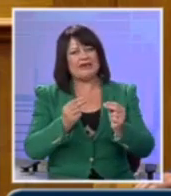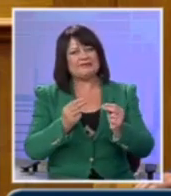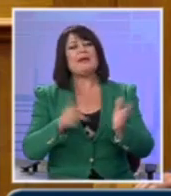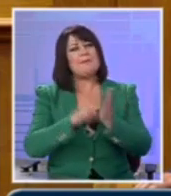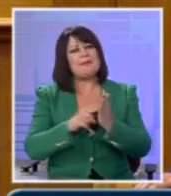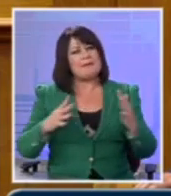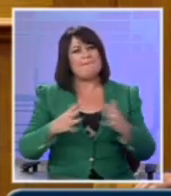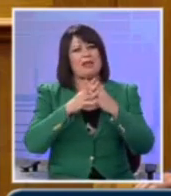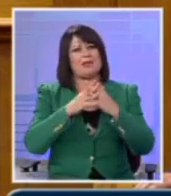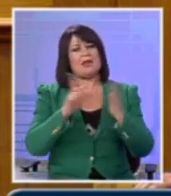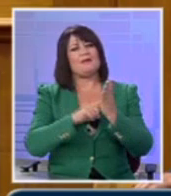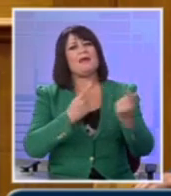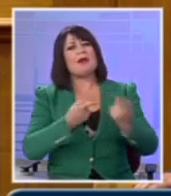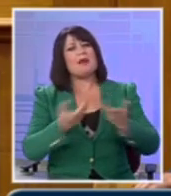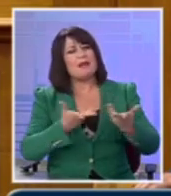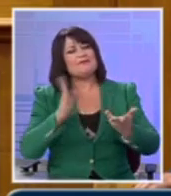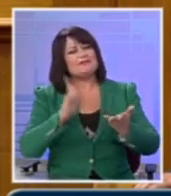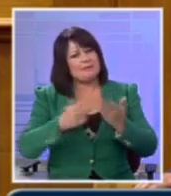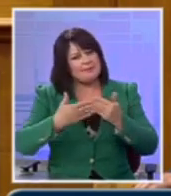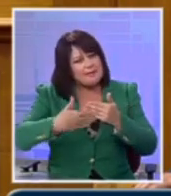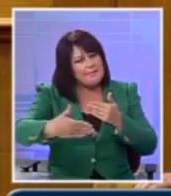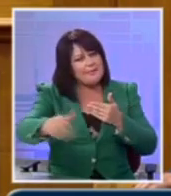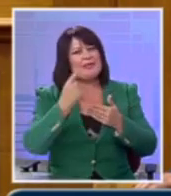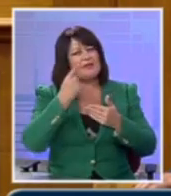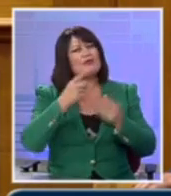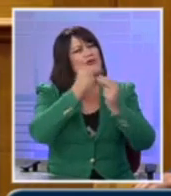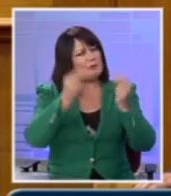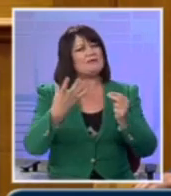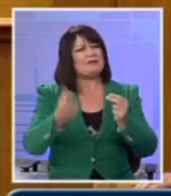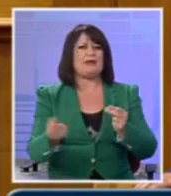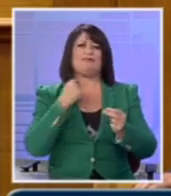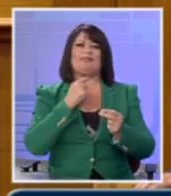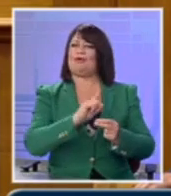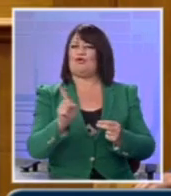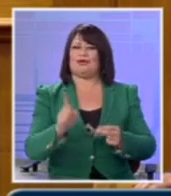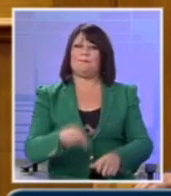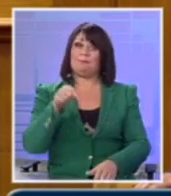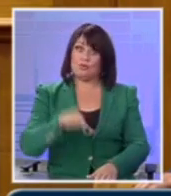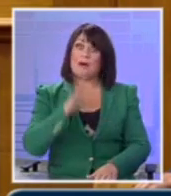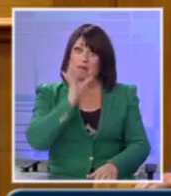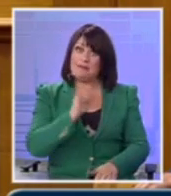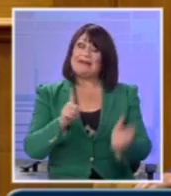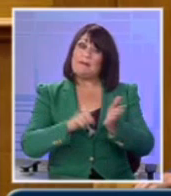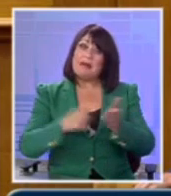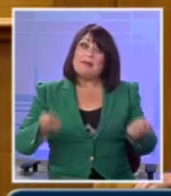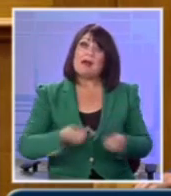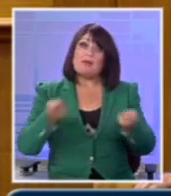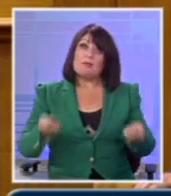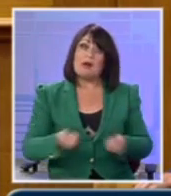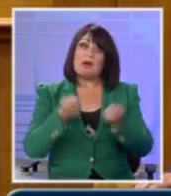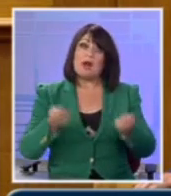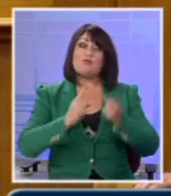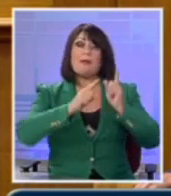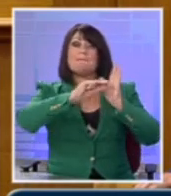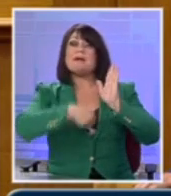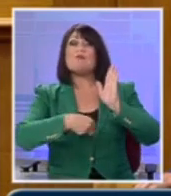να δοθεί και μέσω μακροπρόθεσμα δεν θα πάει χαμένη. Τώρα όμως πράγματι καλούμαστε να υλοποιήσουμε τη